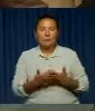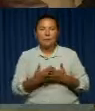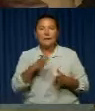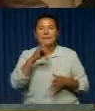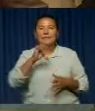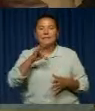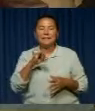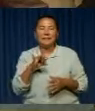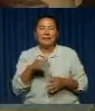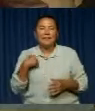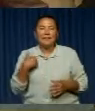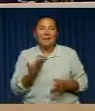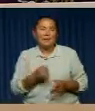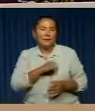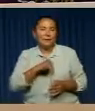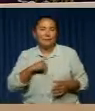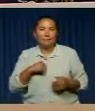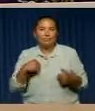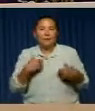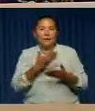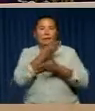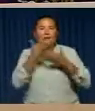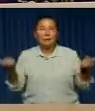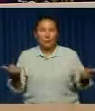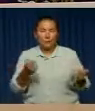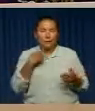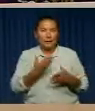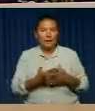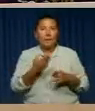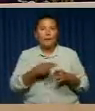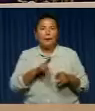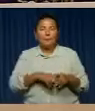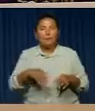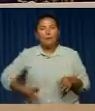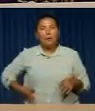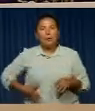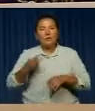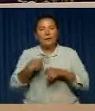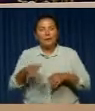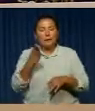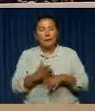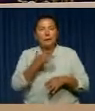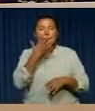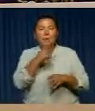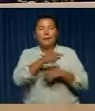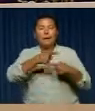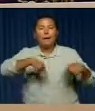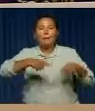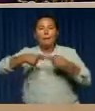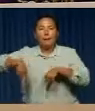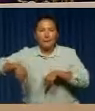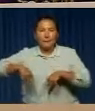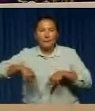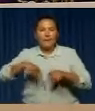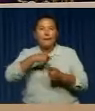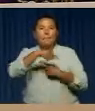синтетикалық витаминдерін өзінің кері әсерін тигізеді. Олар бутикеге әсер етеді, олар бауырға әсер етеді. Шетелдік компаниялардың, жаңа